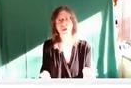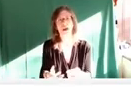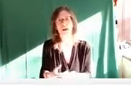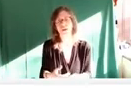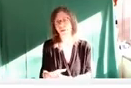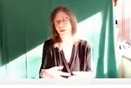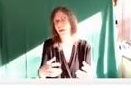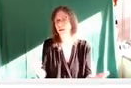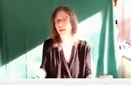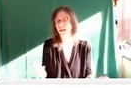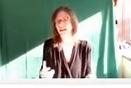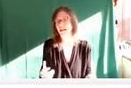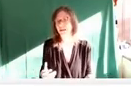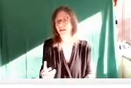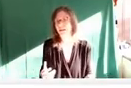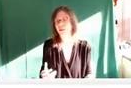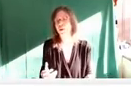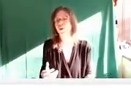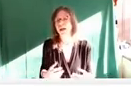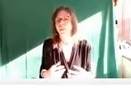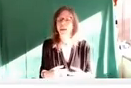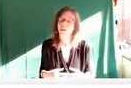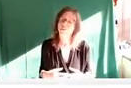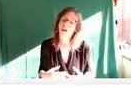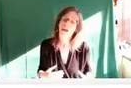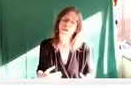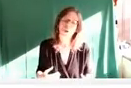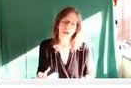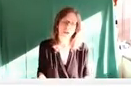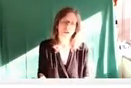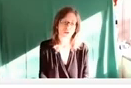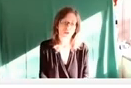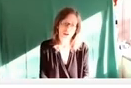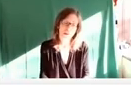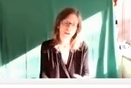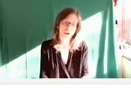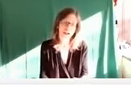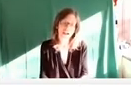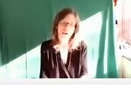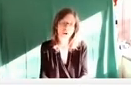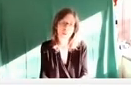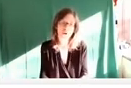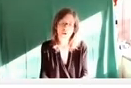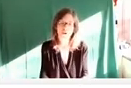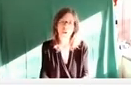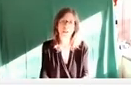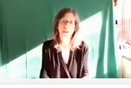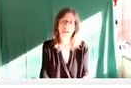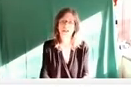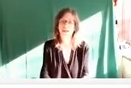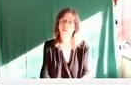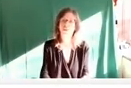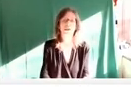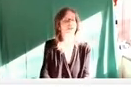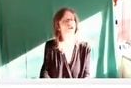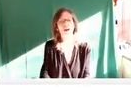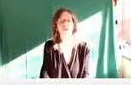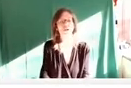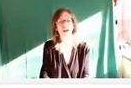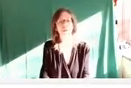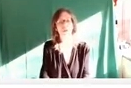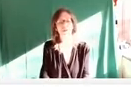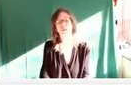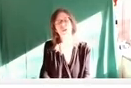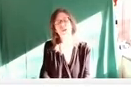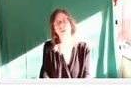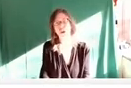aussi, en travail social. Mais quand on parle de... C'est pour ça que la question de reproductibilité, c'est une exigence,